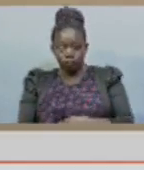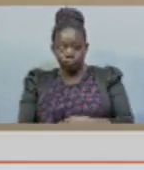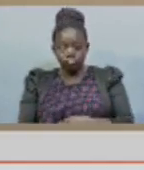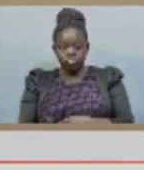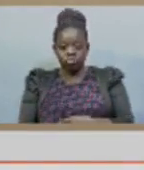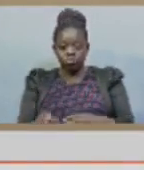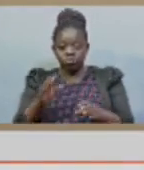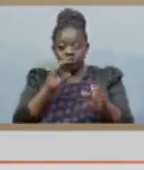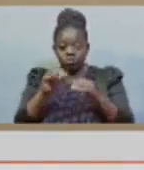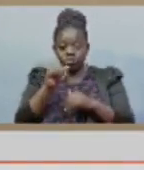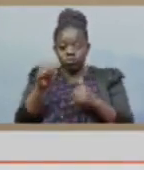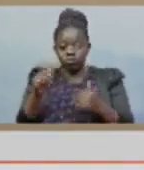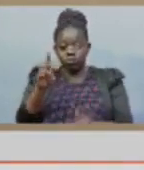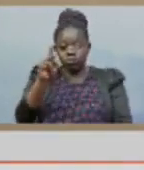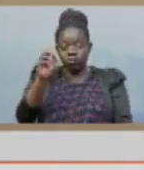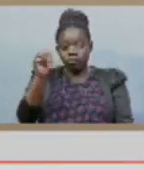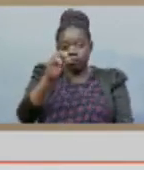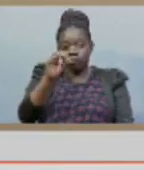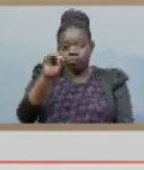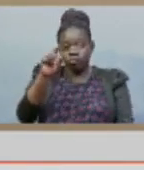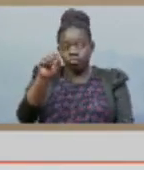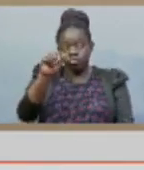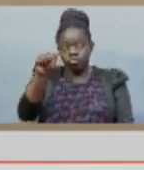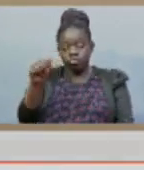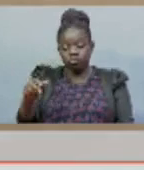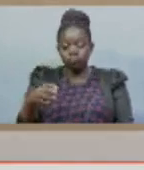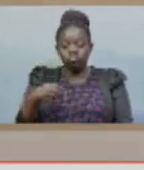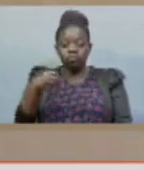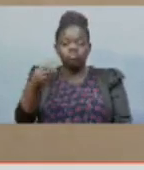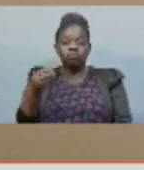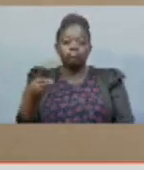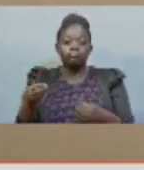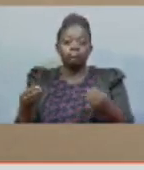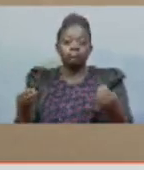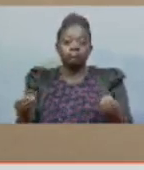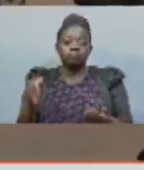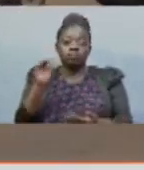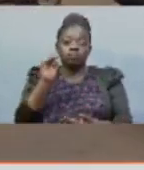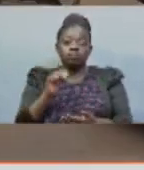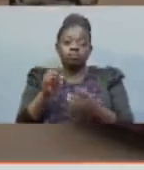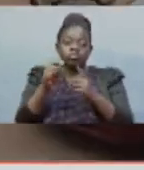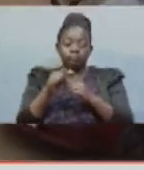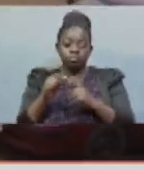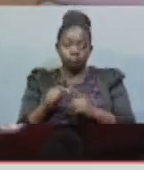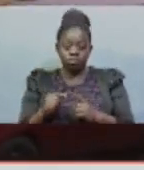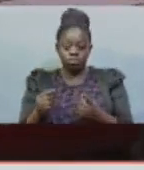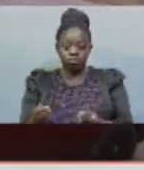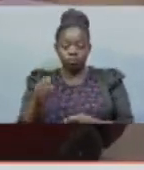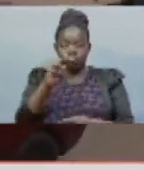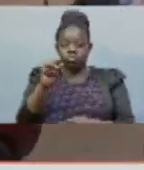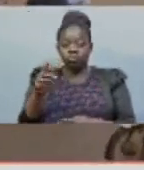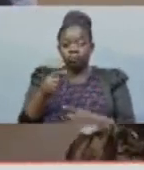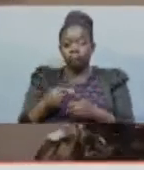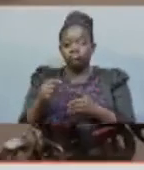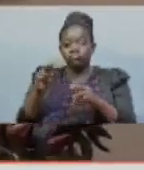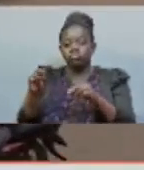twogerezeganya ne bannaffe abakasiita n'abalala abali mu distribution chain okubeera nga bakendeeza ku miwendo mwejo senti wako chika parliament akibyo